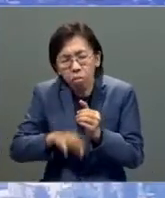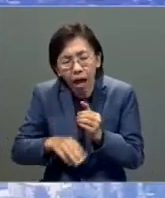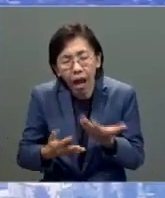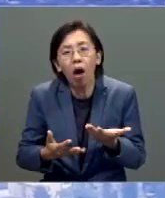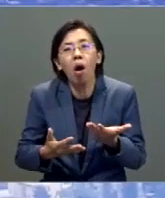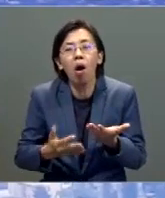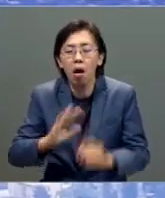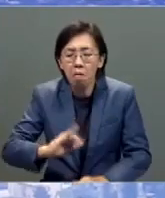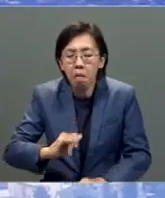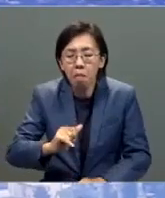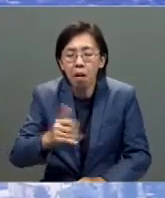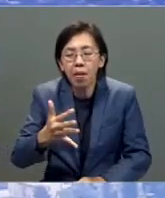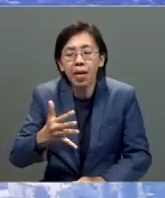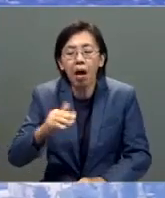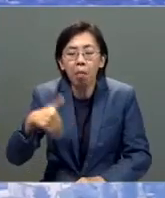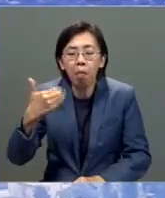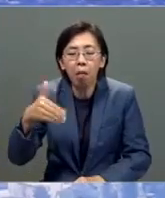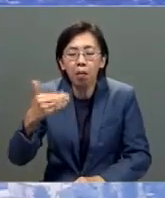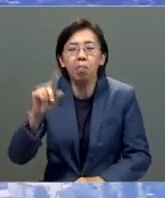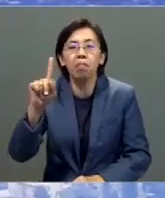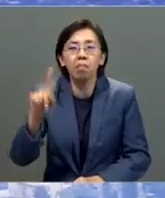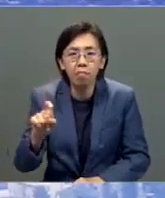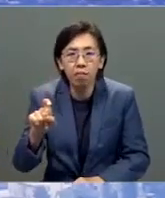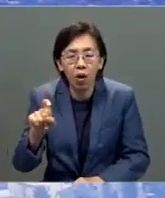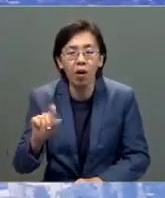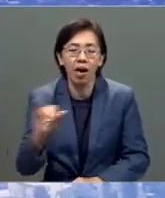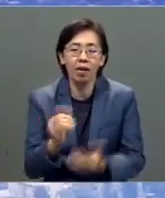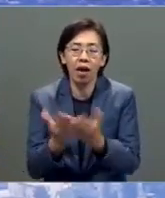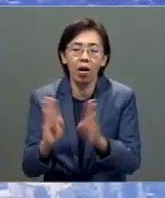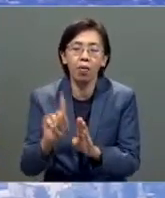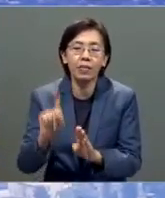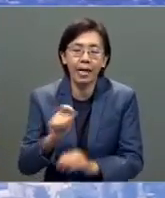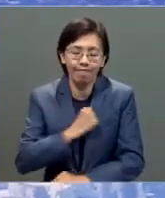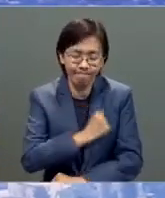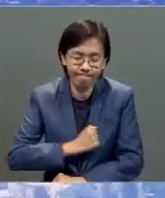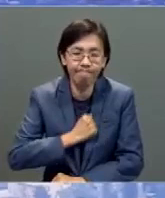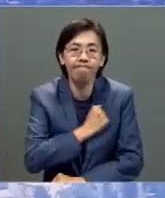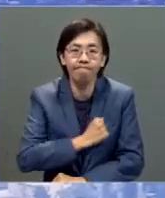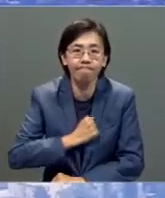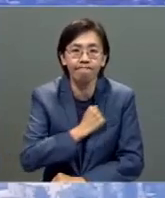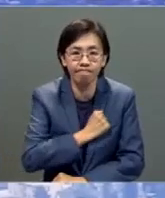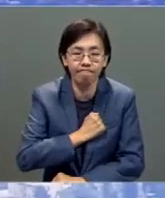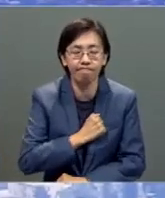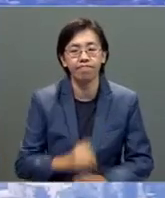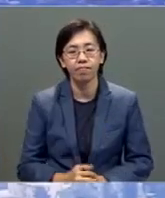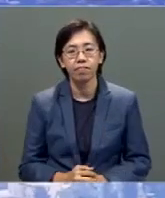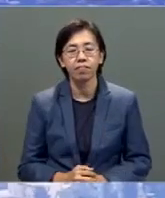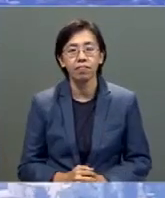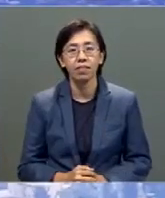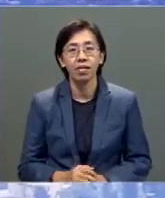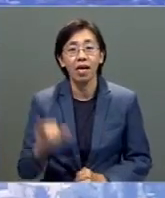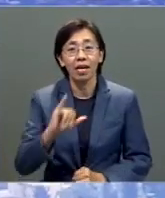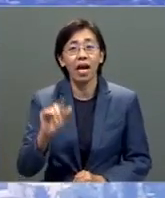ก็เสียชีวิตในเวลาต่อมาครับนี่คือขอแสดงความเสียใจกับทางญาติพี่น้องทั้งหลายที่เป็นญาติ